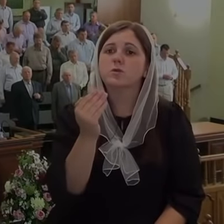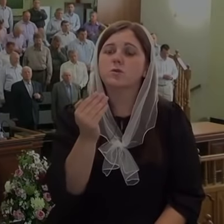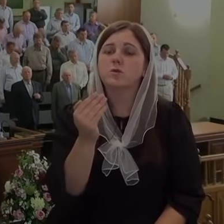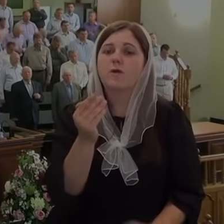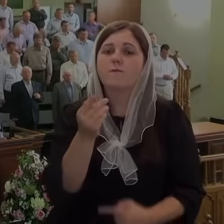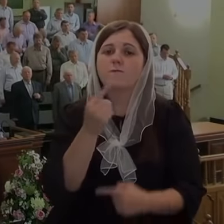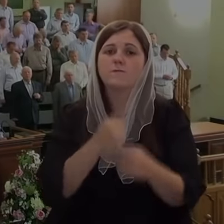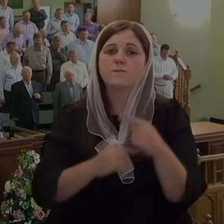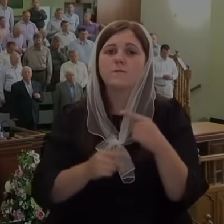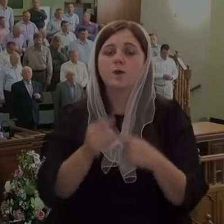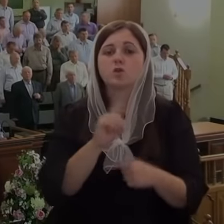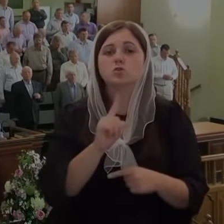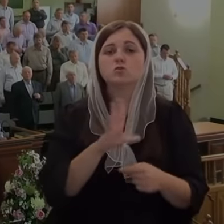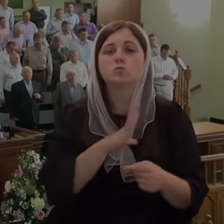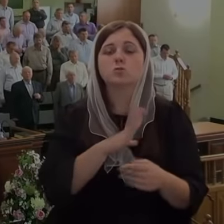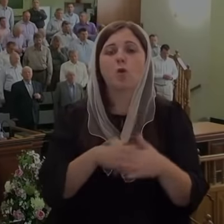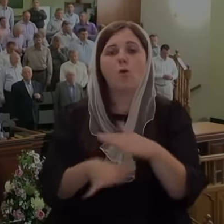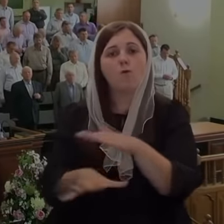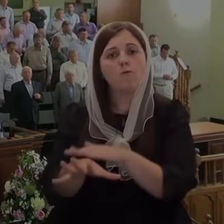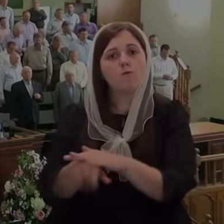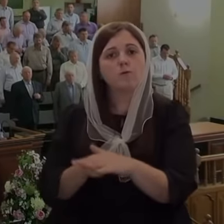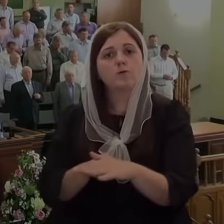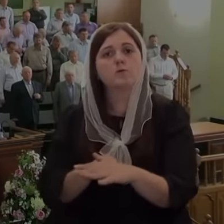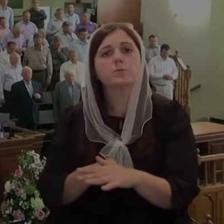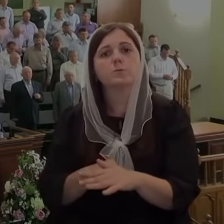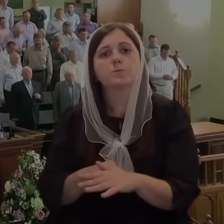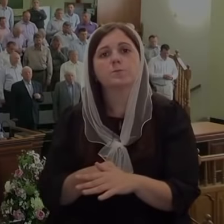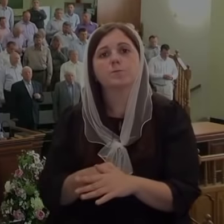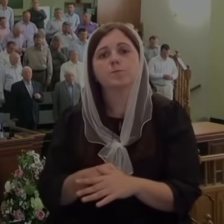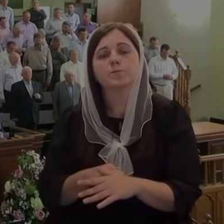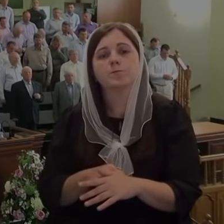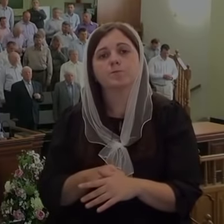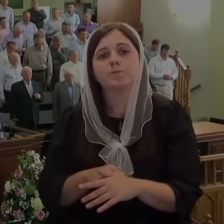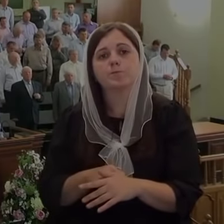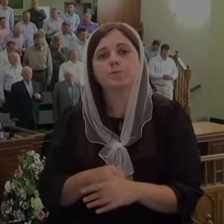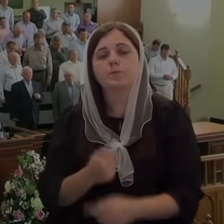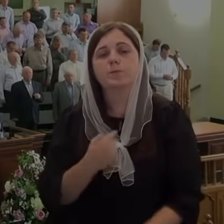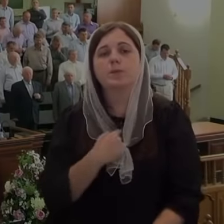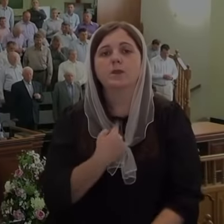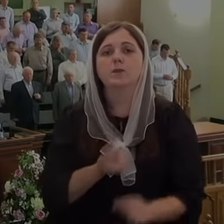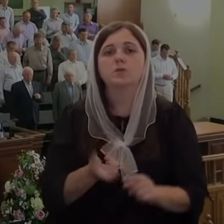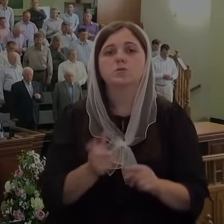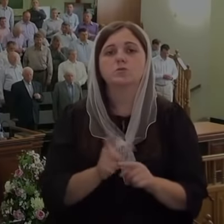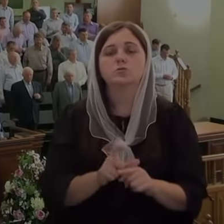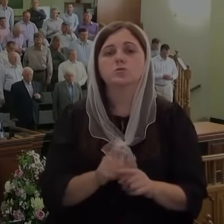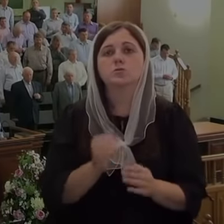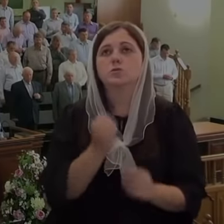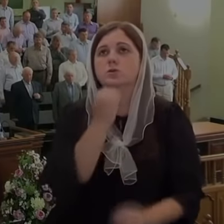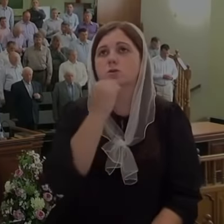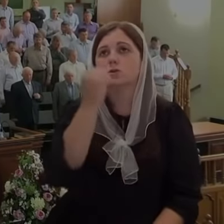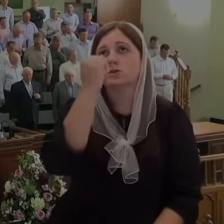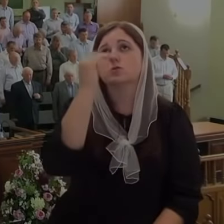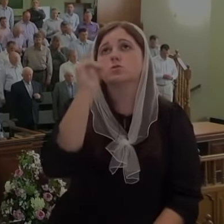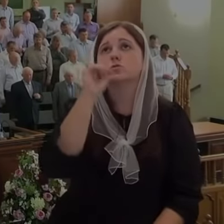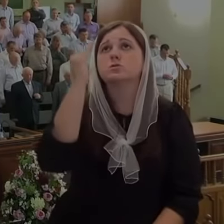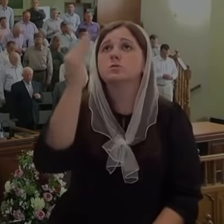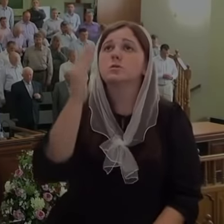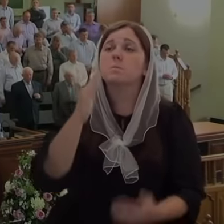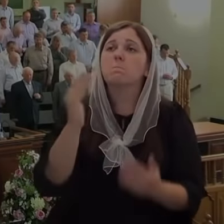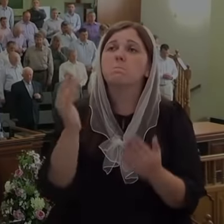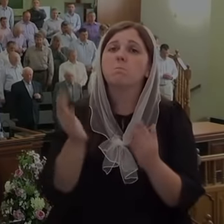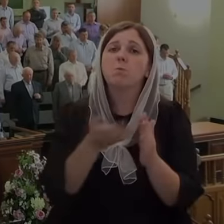возвращаешь то, что было украдено, то, что было похищено. Господь, я очень сильно благодарю Тебя, что Ты призвал меня к